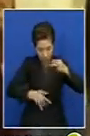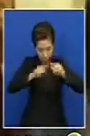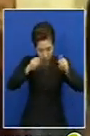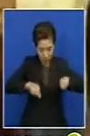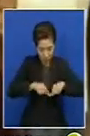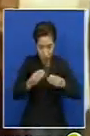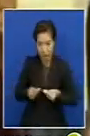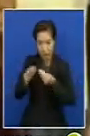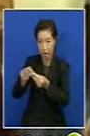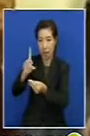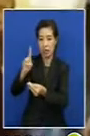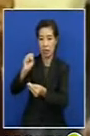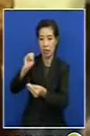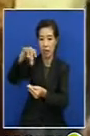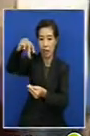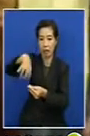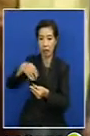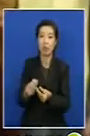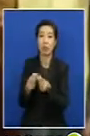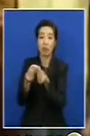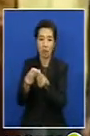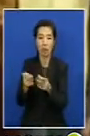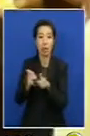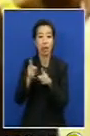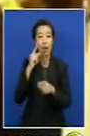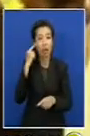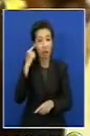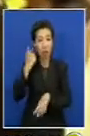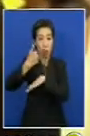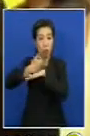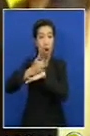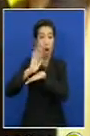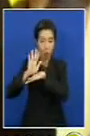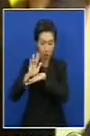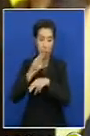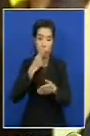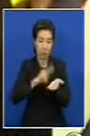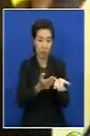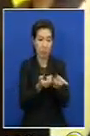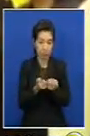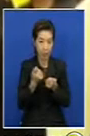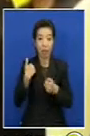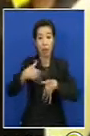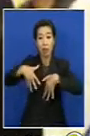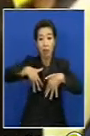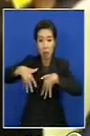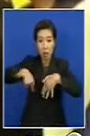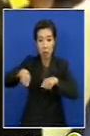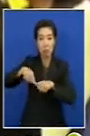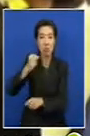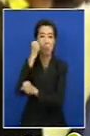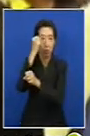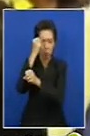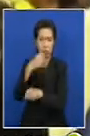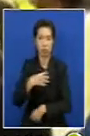รีล้ำผู้อำนวยการสำนักบริหารคดีพิเศษมารับหนังสือฮะ ทางเครือข่ายของภาคประชาชนนะคะก็ออกมาเคลื่อนไหวเรื่องนี้เหมือนกันบอก